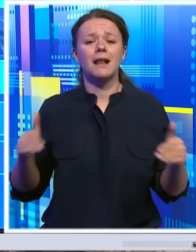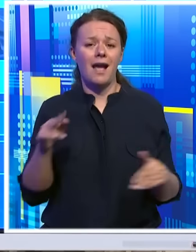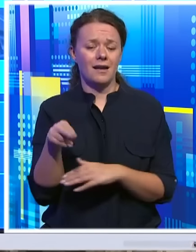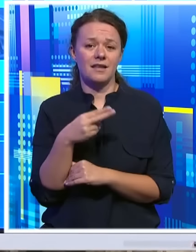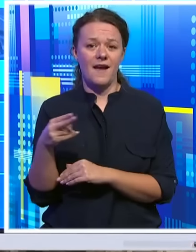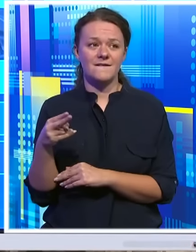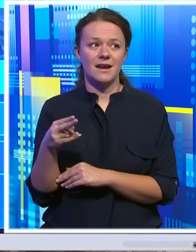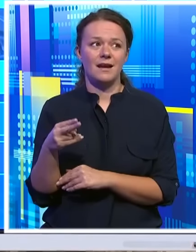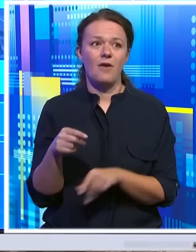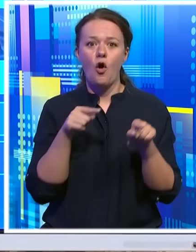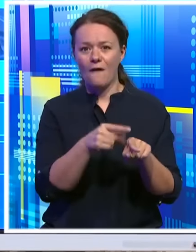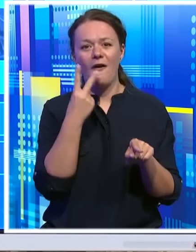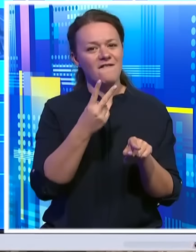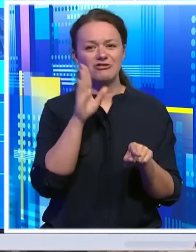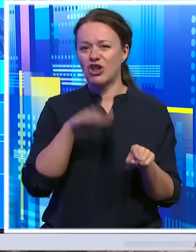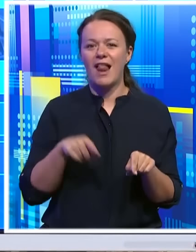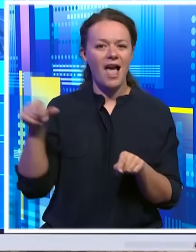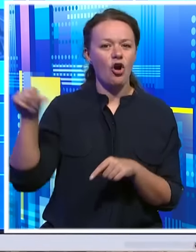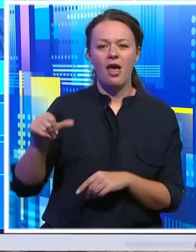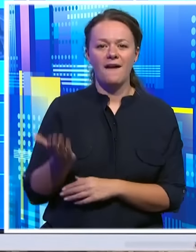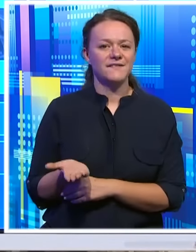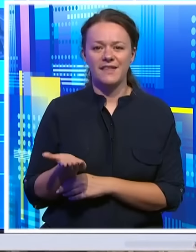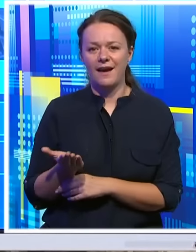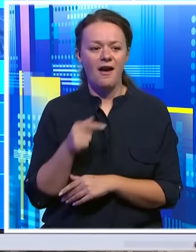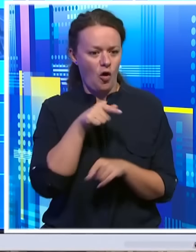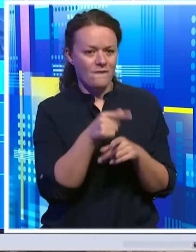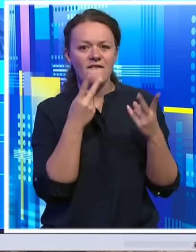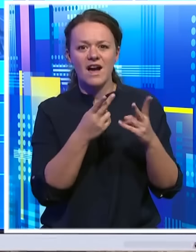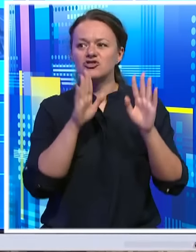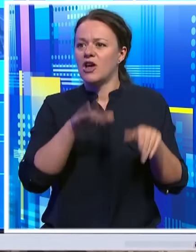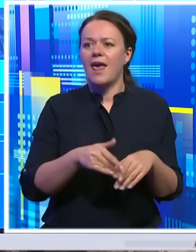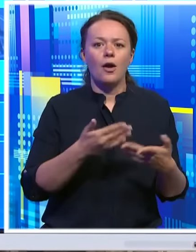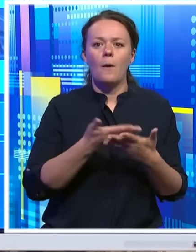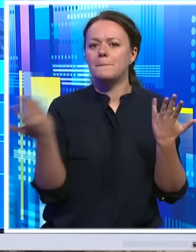Ovo je važnije od nafte. Ovo je važnije od svega.